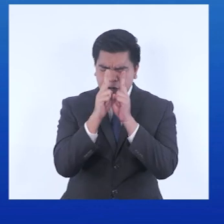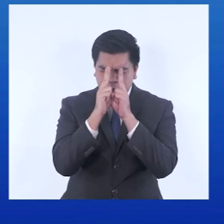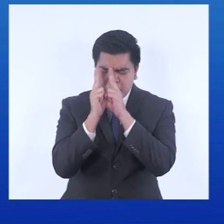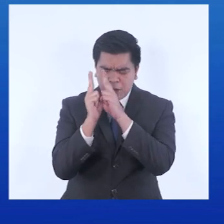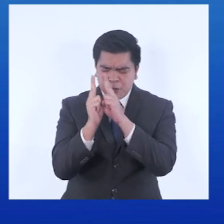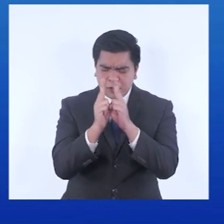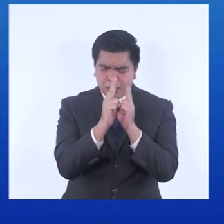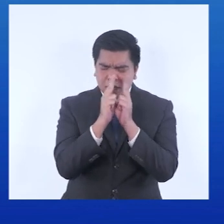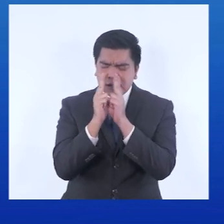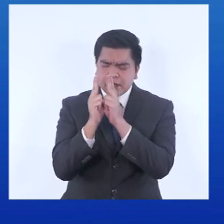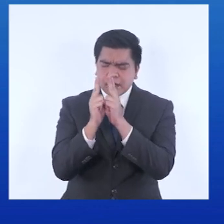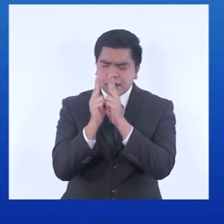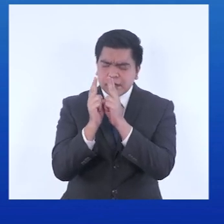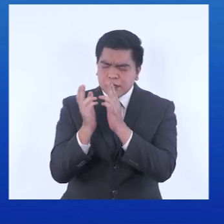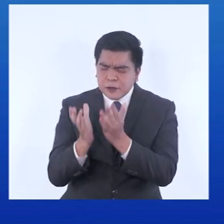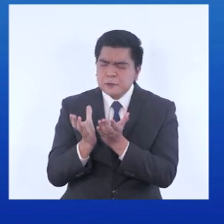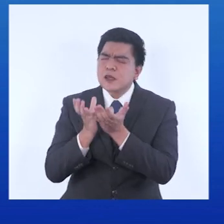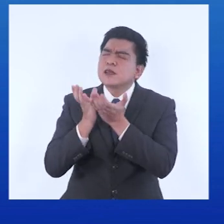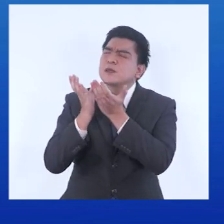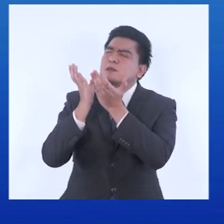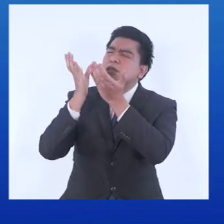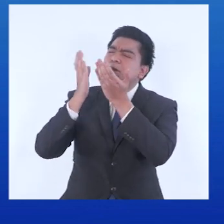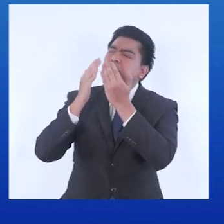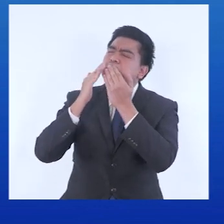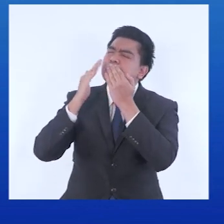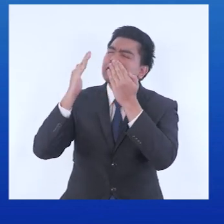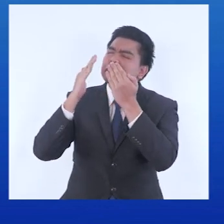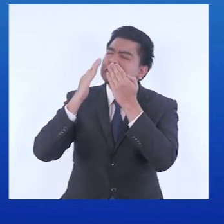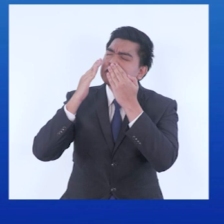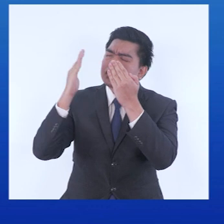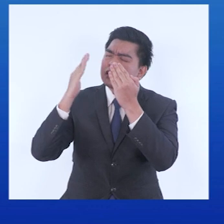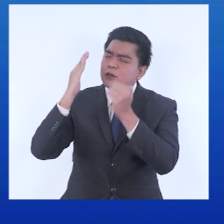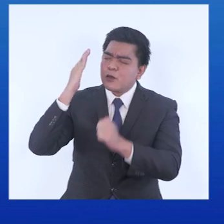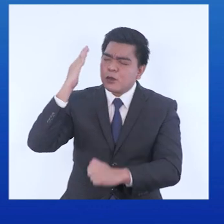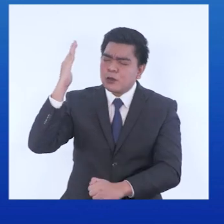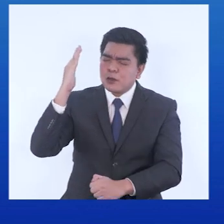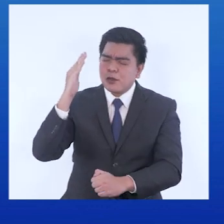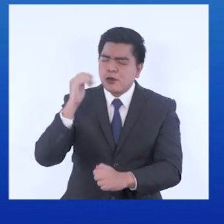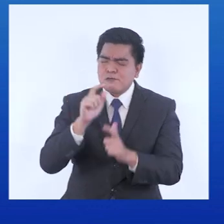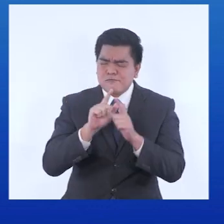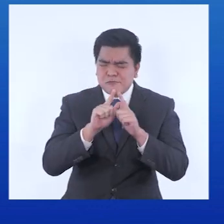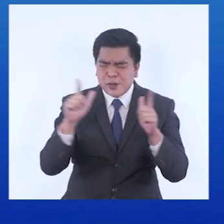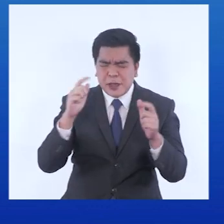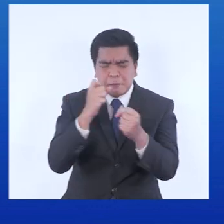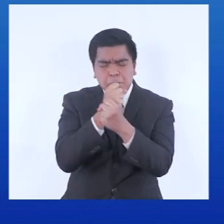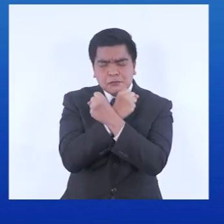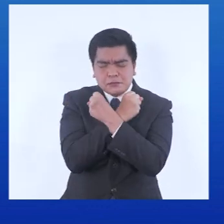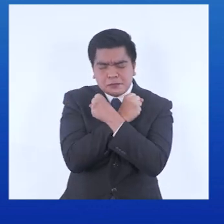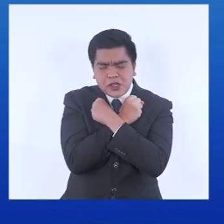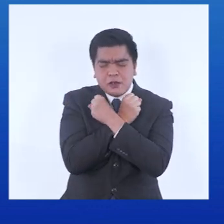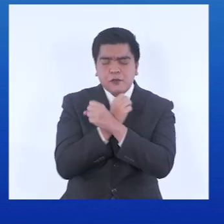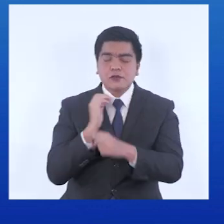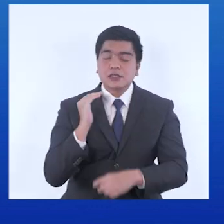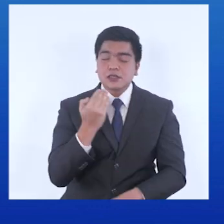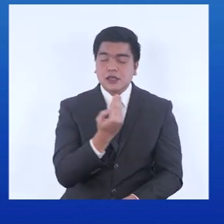pagpapasalamat sa dakilang pag-ibig mo po sa bawat isa sa amin. Ipinahintulot mo po ang manamin